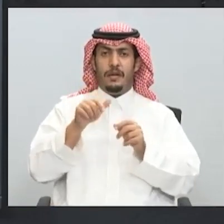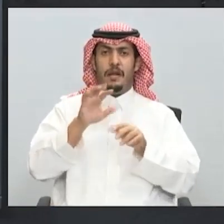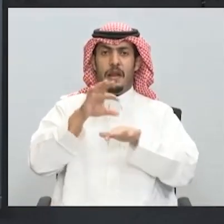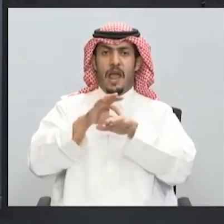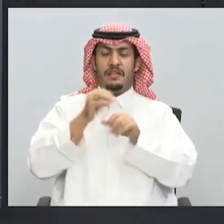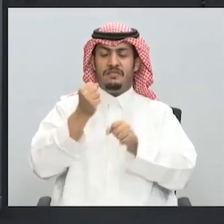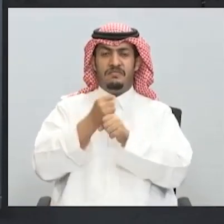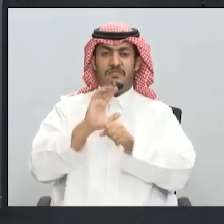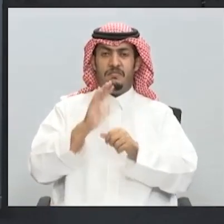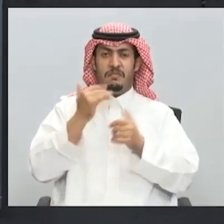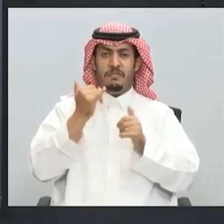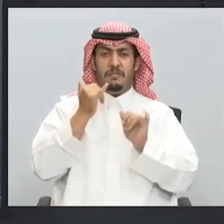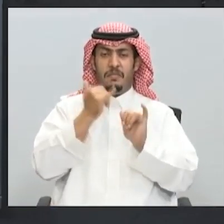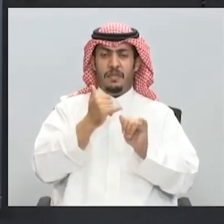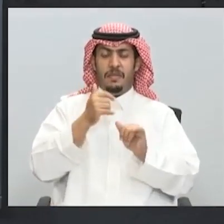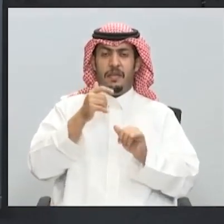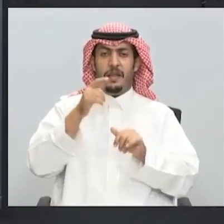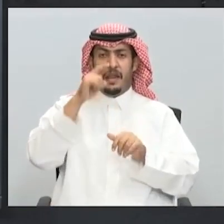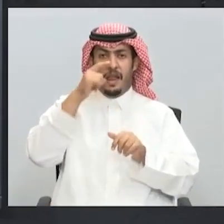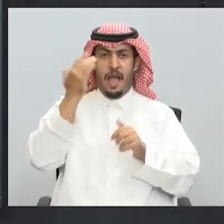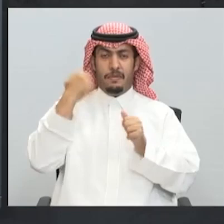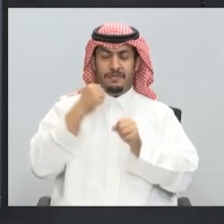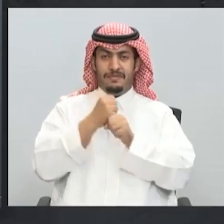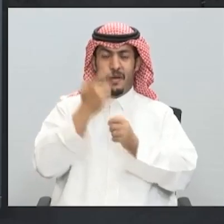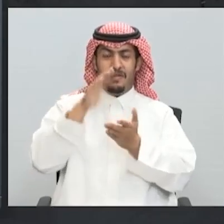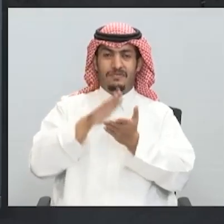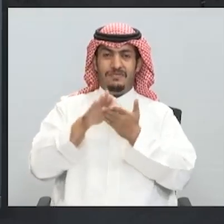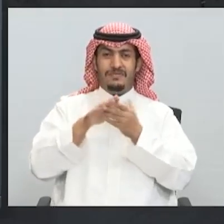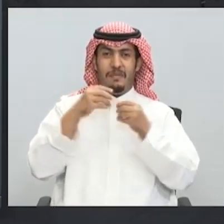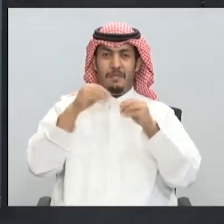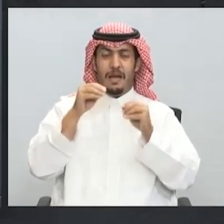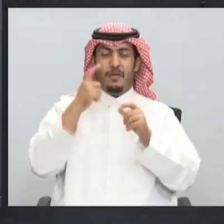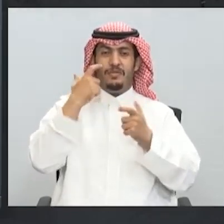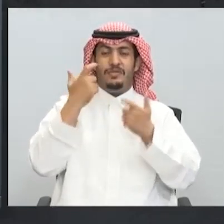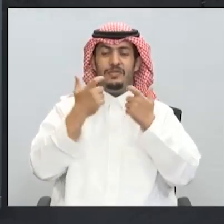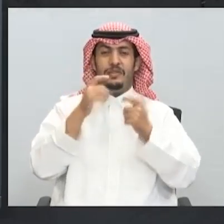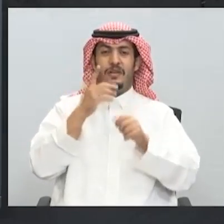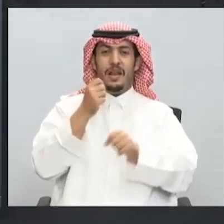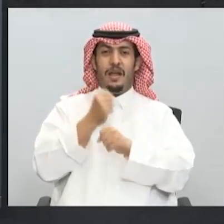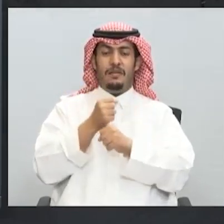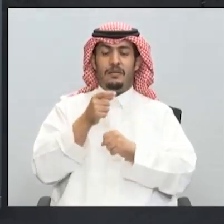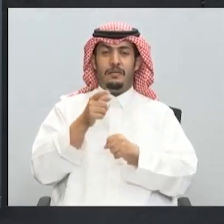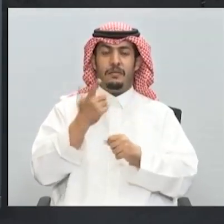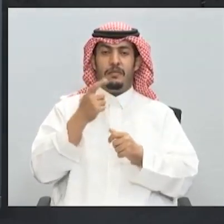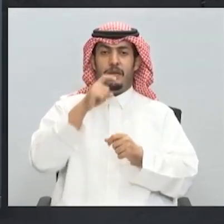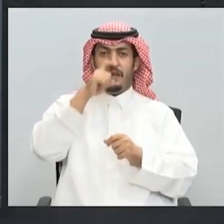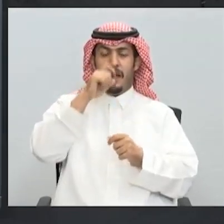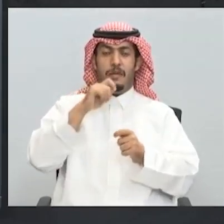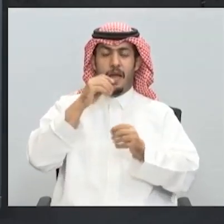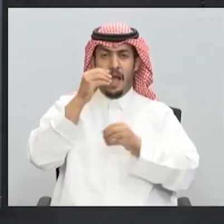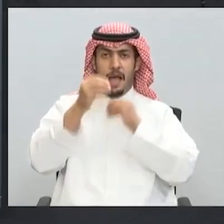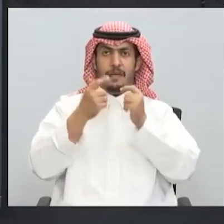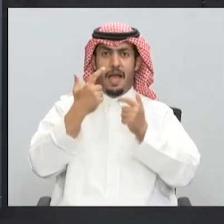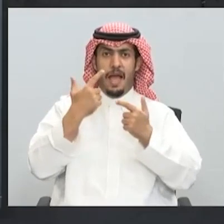البشر لا يستخدمونه وبالتالي من كان يقوم بها او يشرف عليها او يعمل بها لابد ان يغير